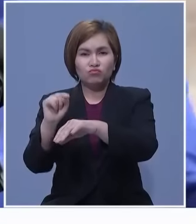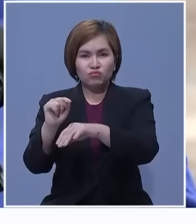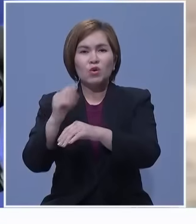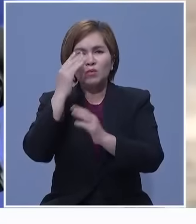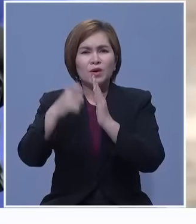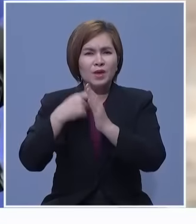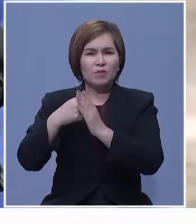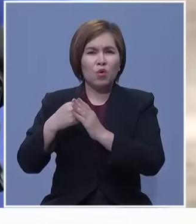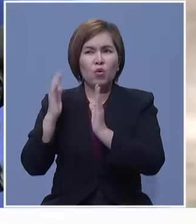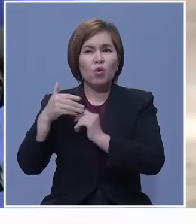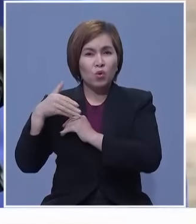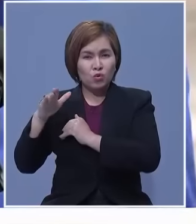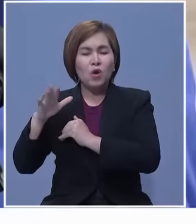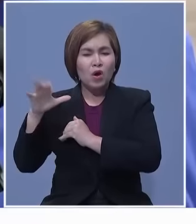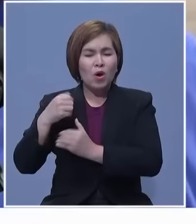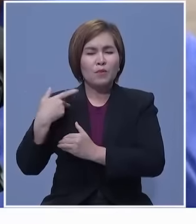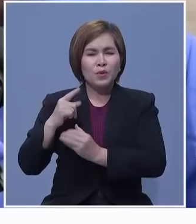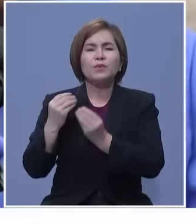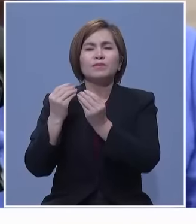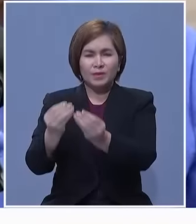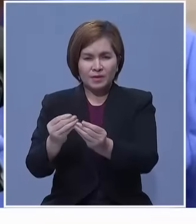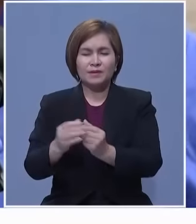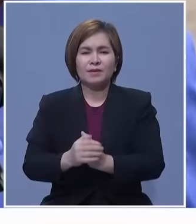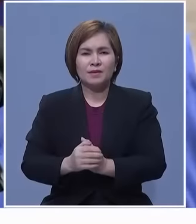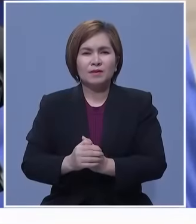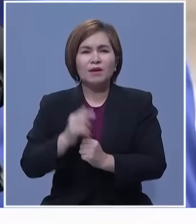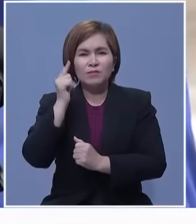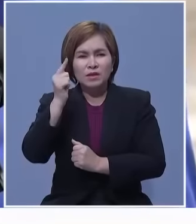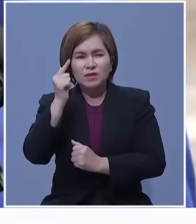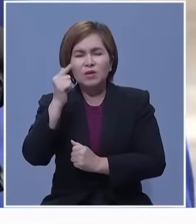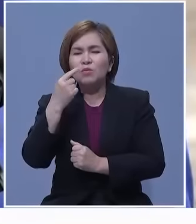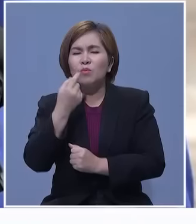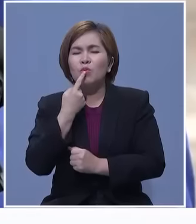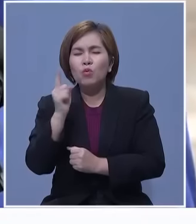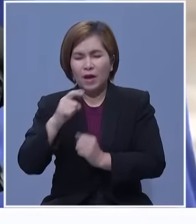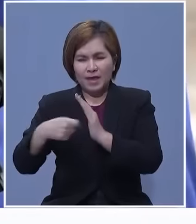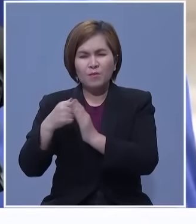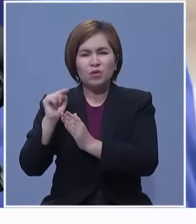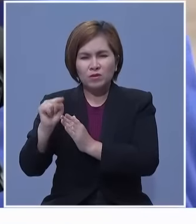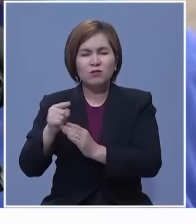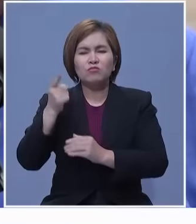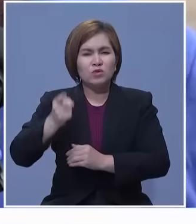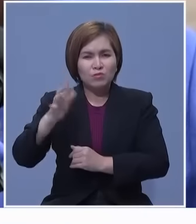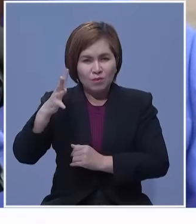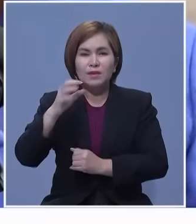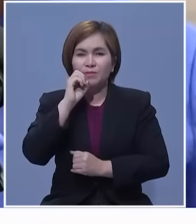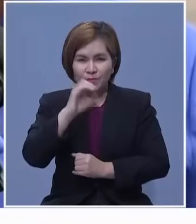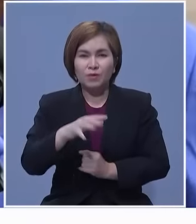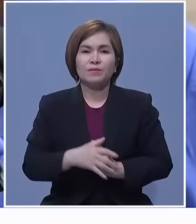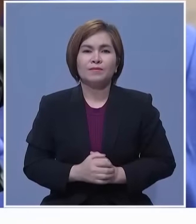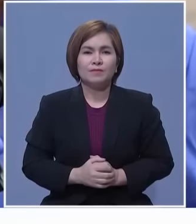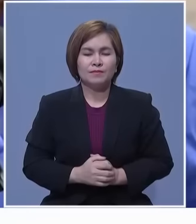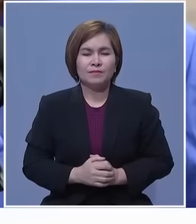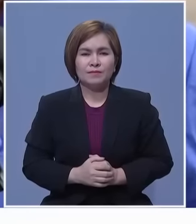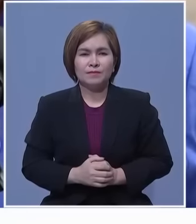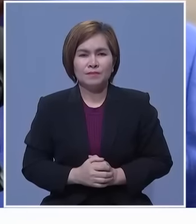ใต้อิทธิพลภายนอกเอื้อประโยชน์ให้นายพิชิตและนายทักษิณชินวัตรว่าเป็นข้อกล่าวอ้างที่ไม่มีมูลค่ะส่วนบร